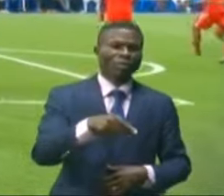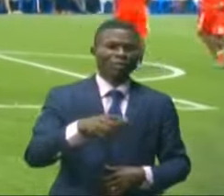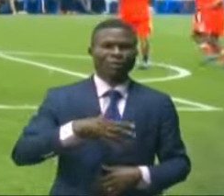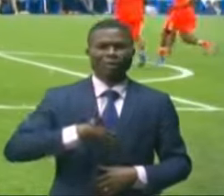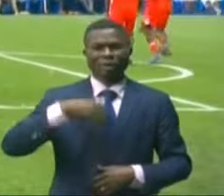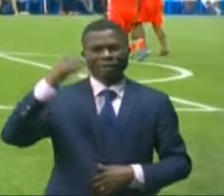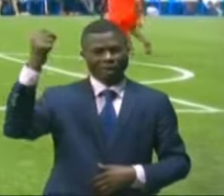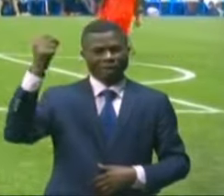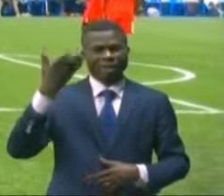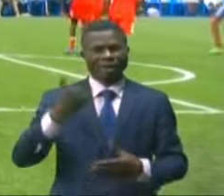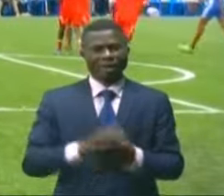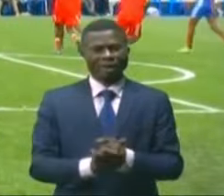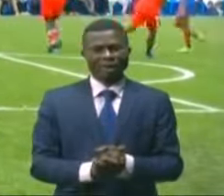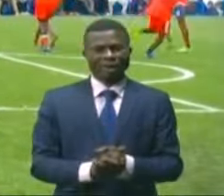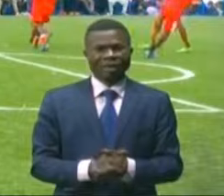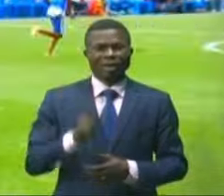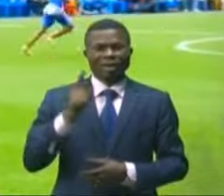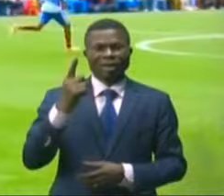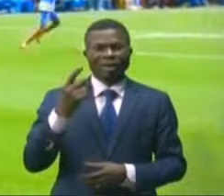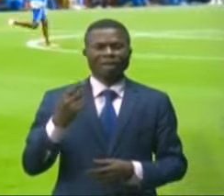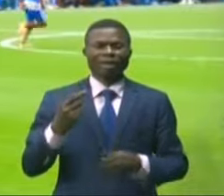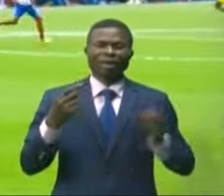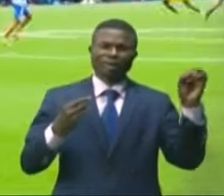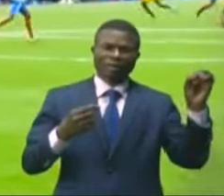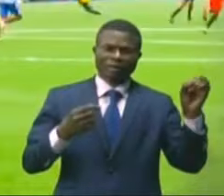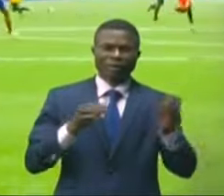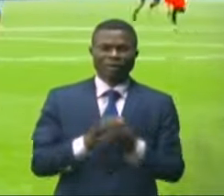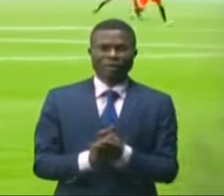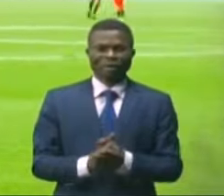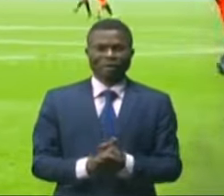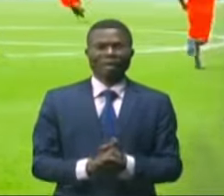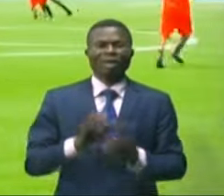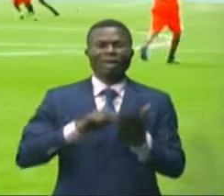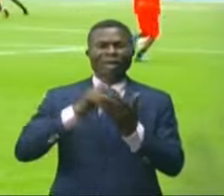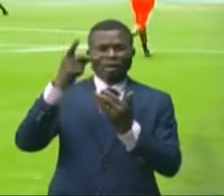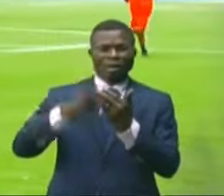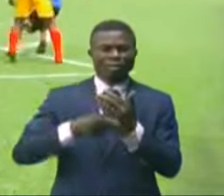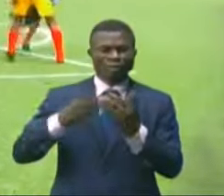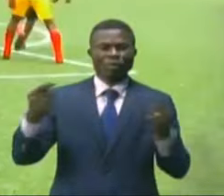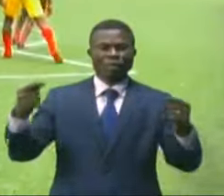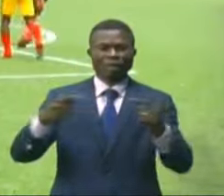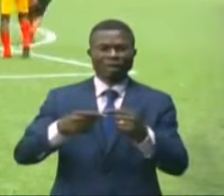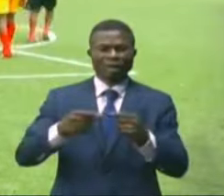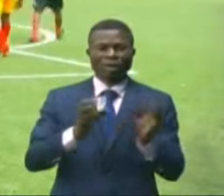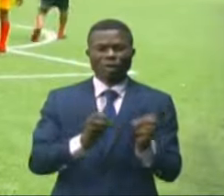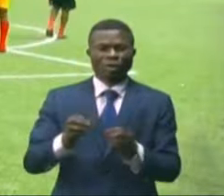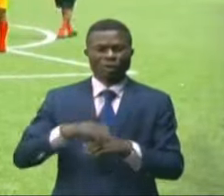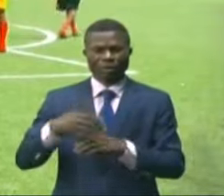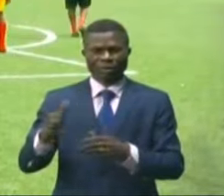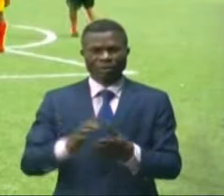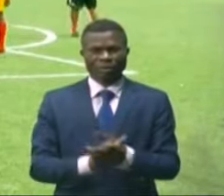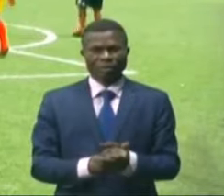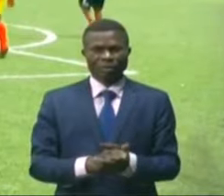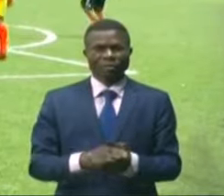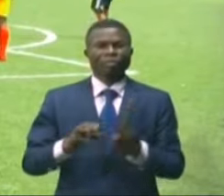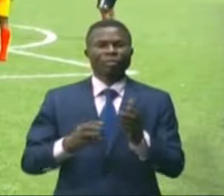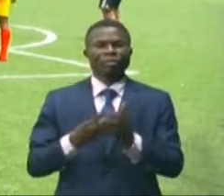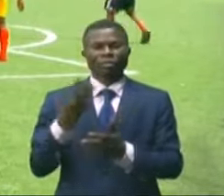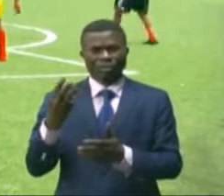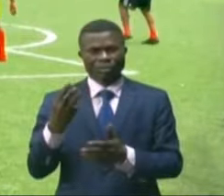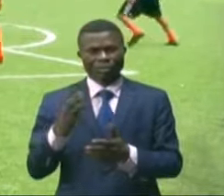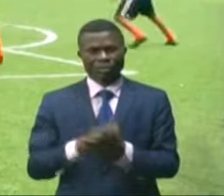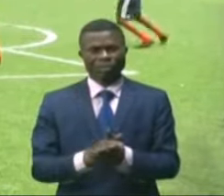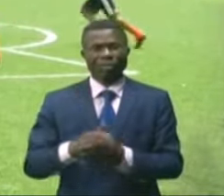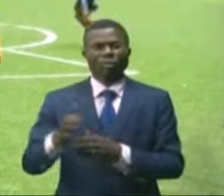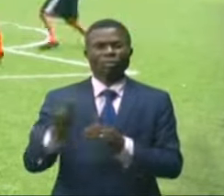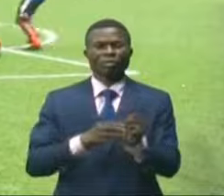finale grâce à un esprit d'équipe irréprochable et des talents individuels éclatants. Et l'équipe Les Enfants d'abord, qui a